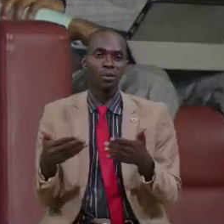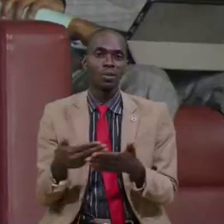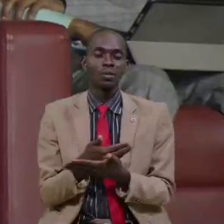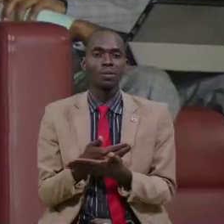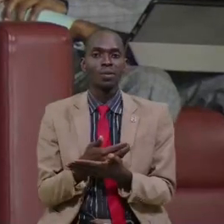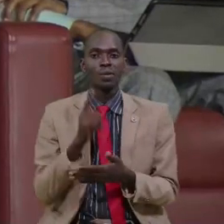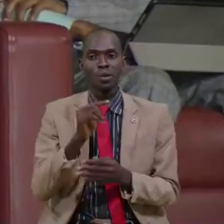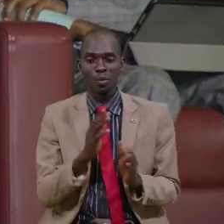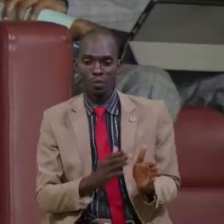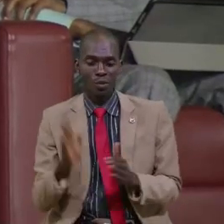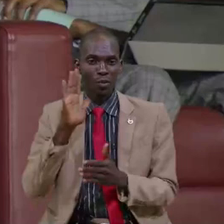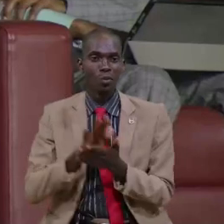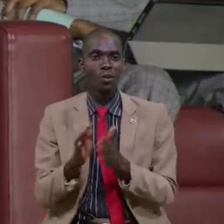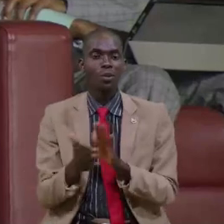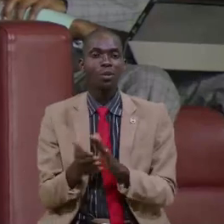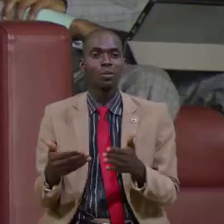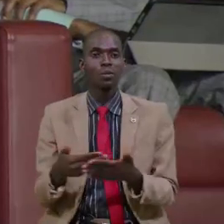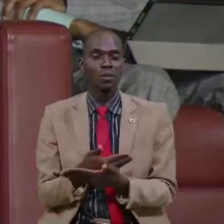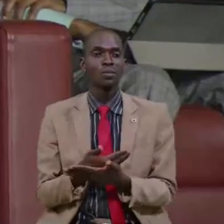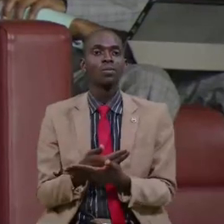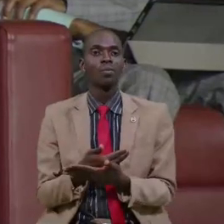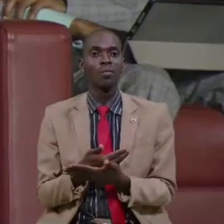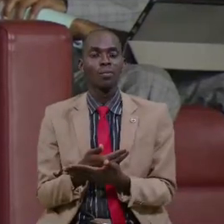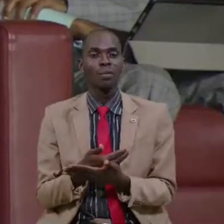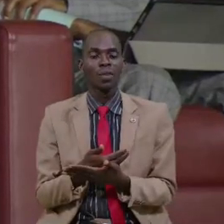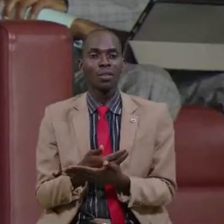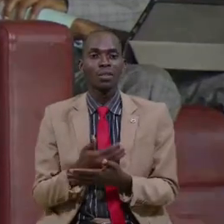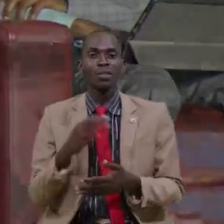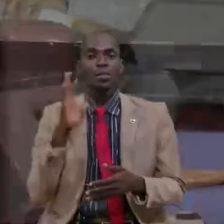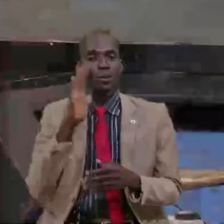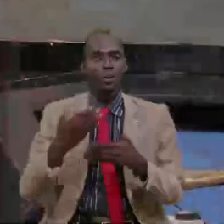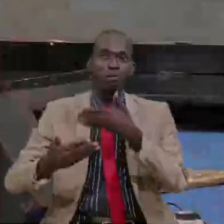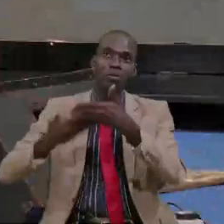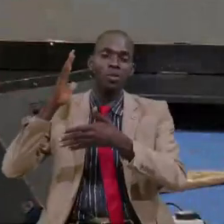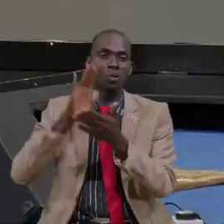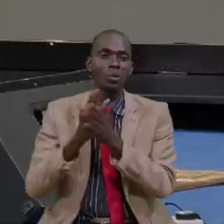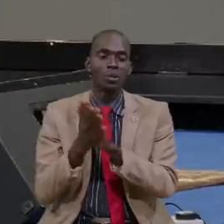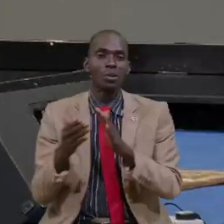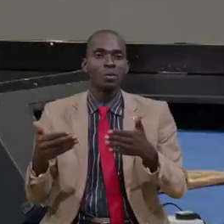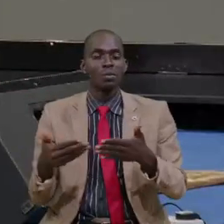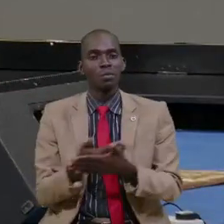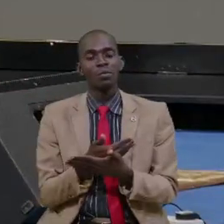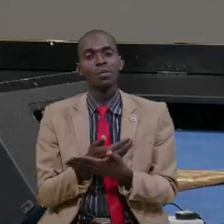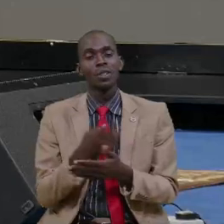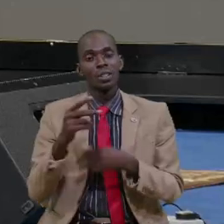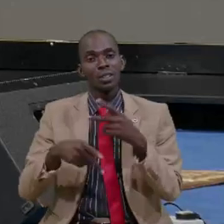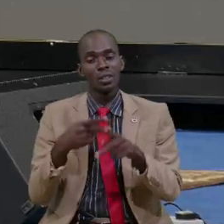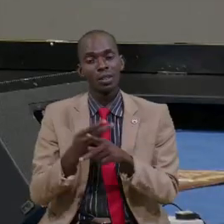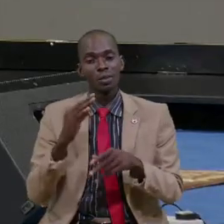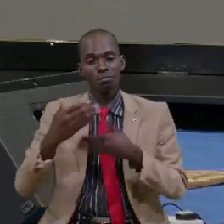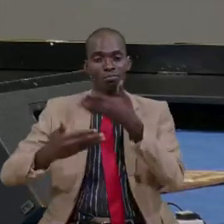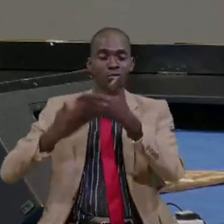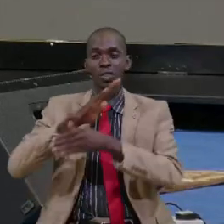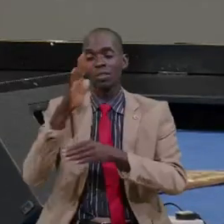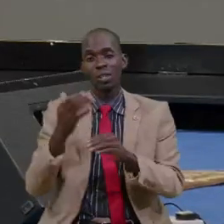nouvelles. Tes plans seront nouveaux. Et tes progrès seront nouveaux. Le type de progrès